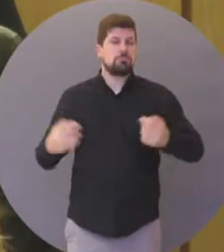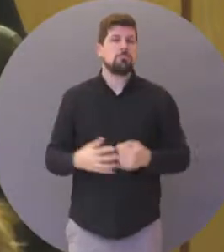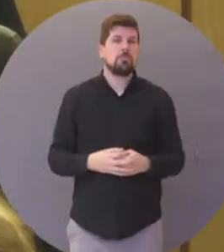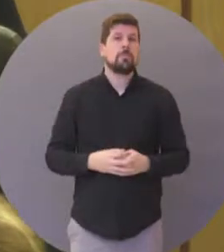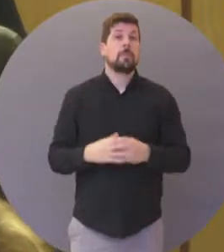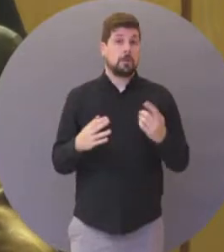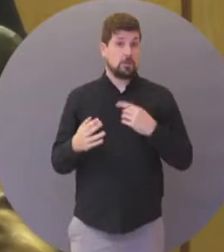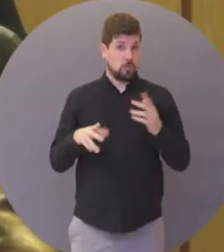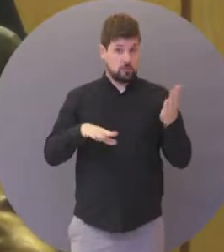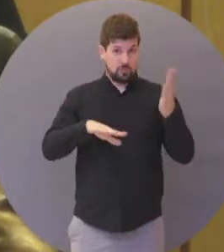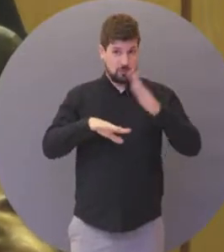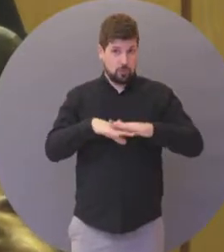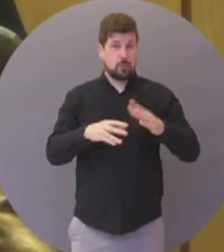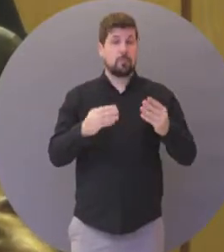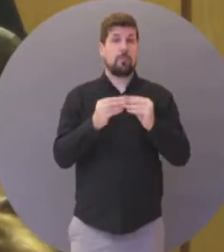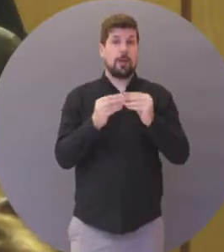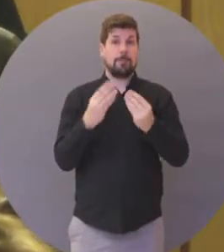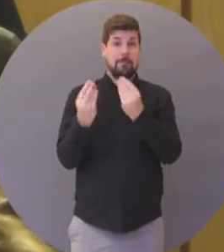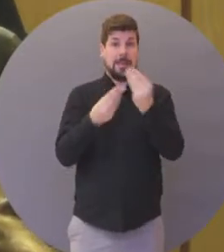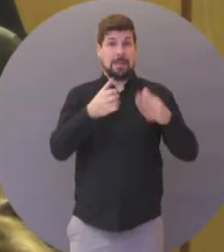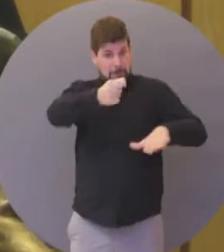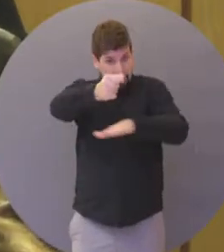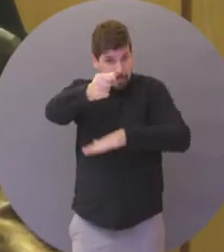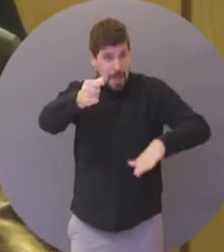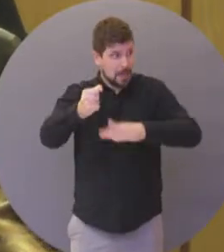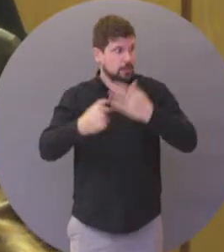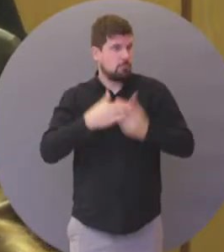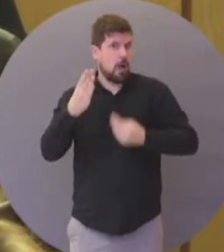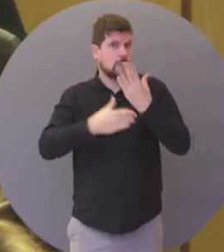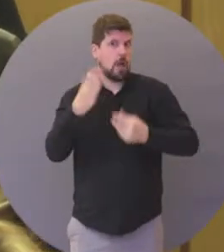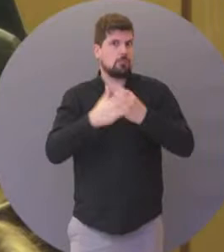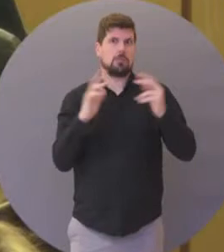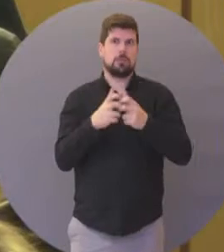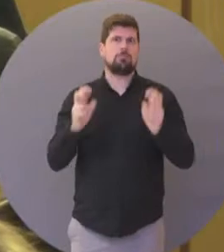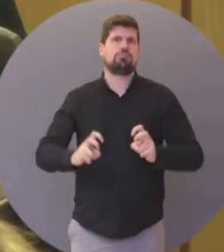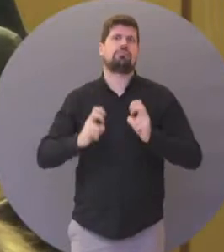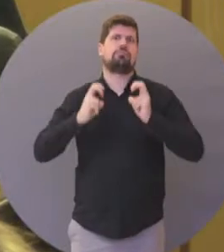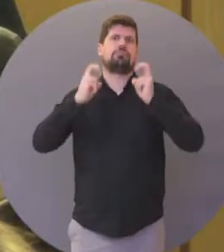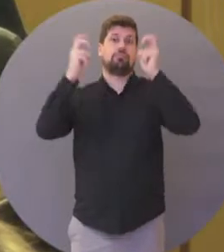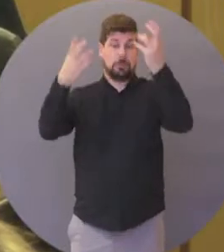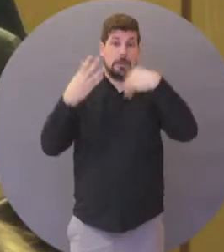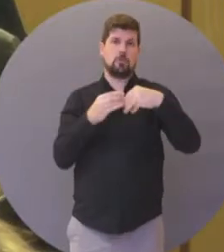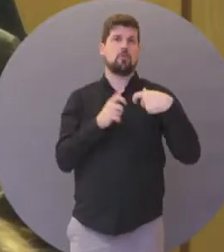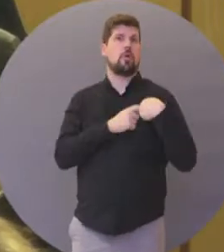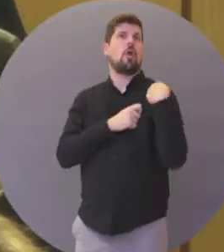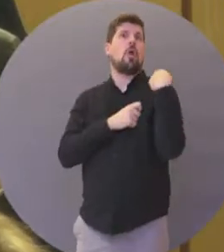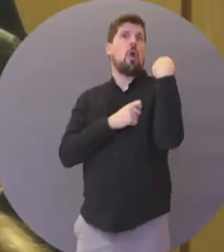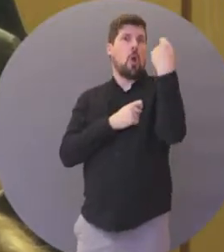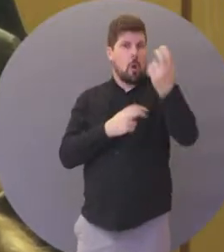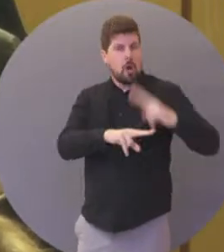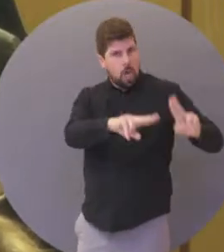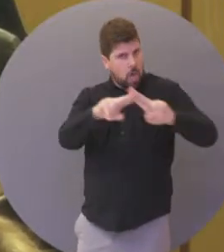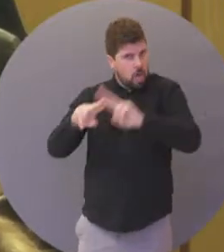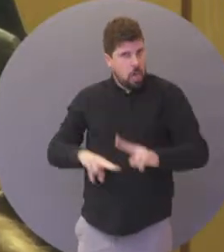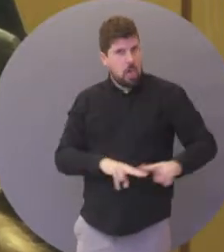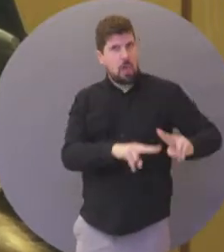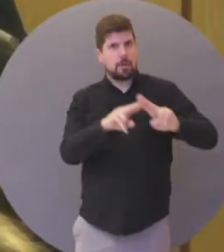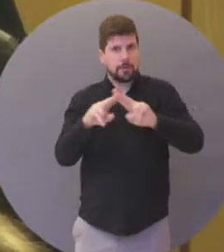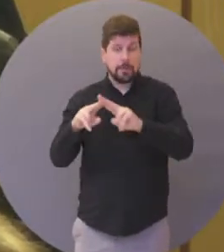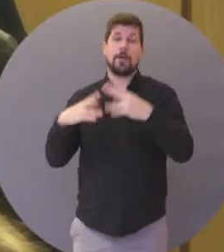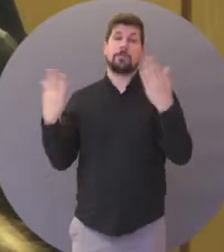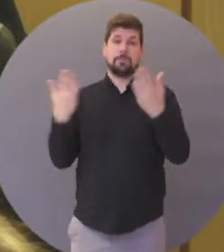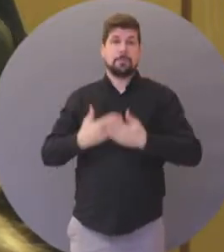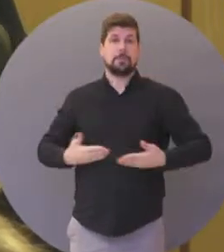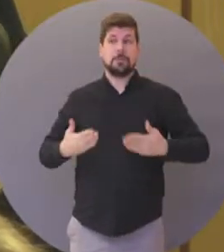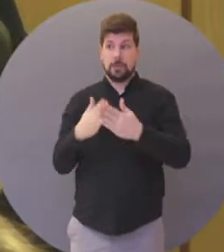coûts et la durée des chantiers aussi à considérablement augmenter cela la meilleure donc en difficulté le monde des HLM